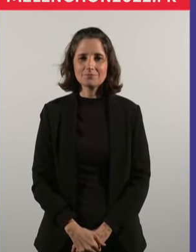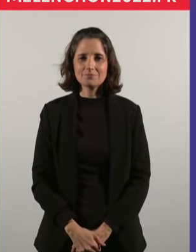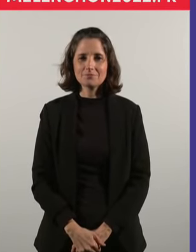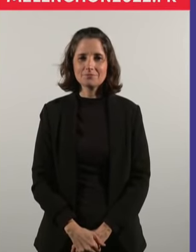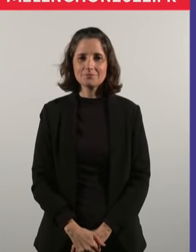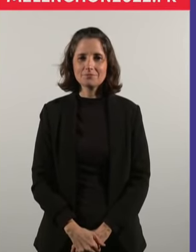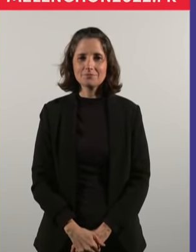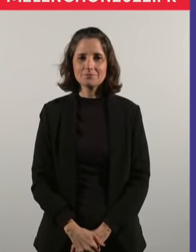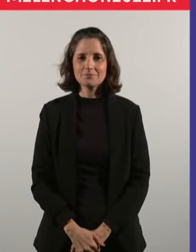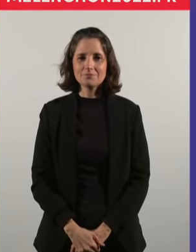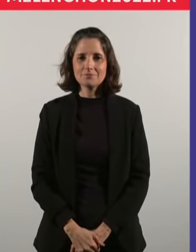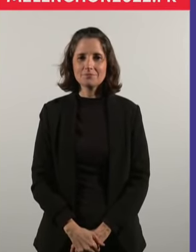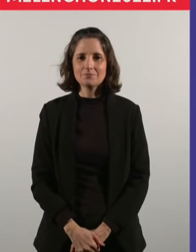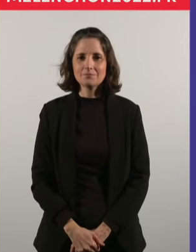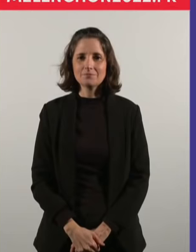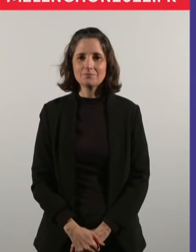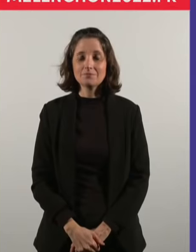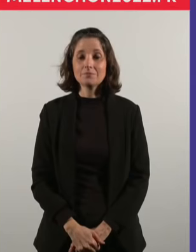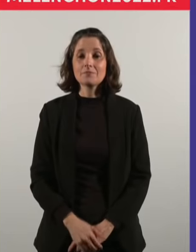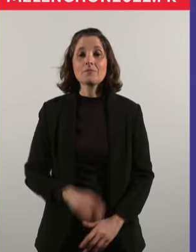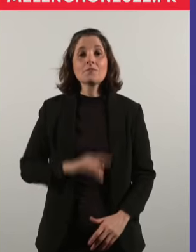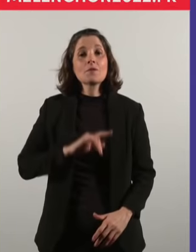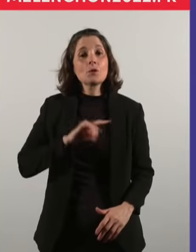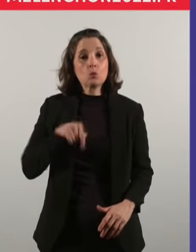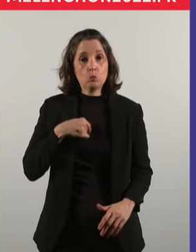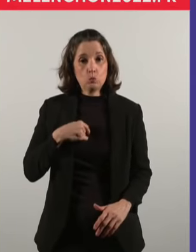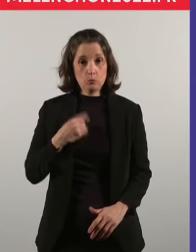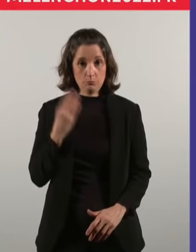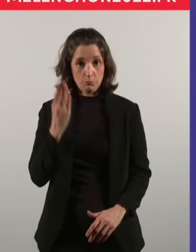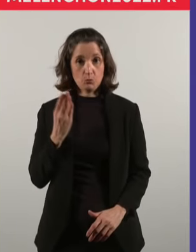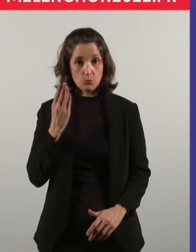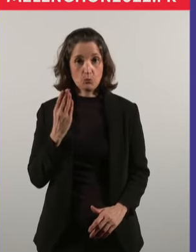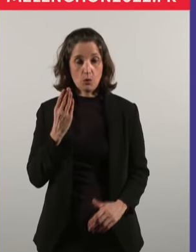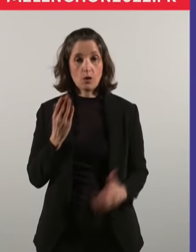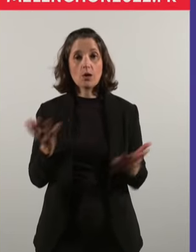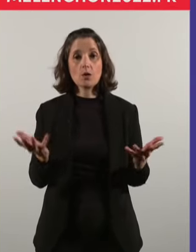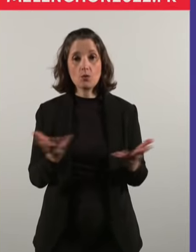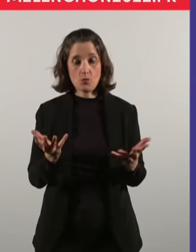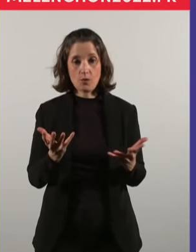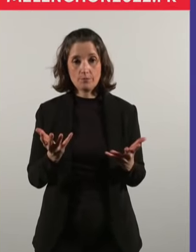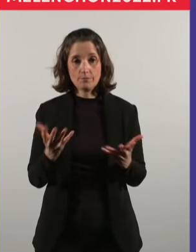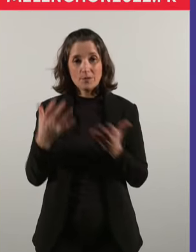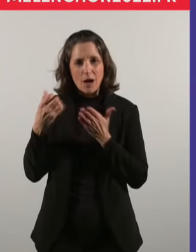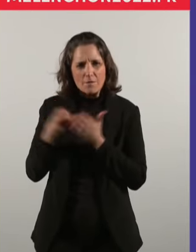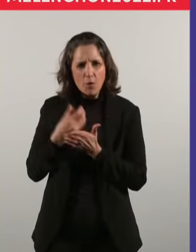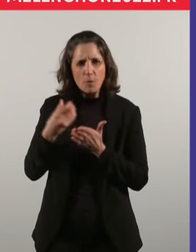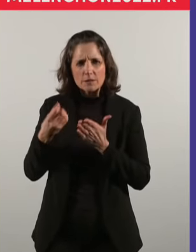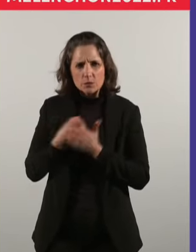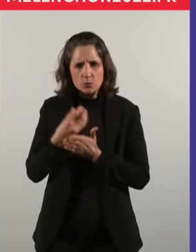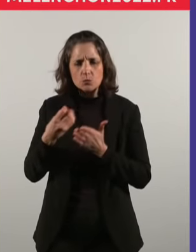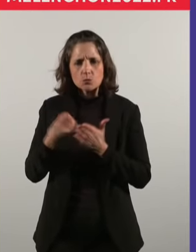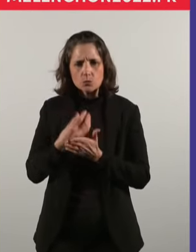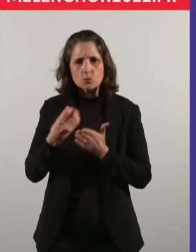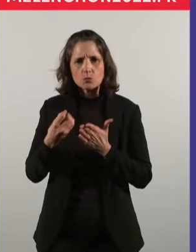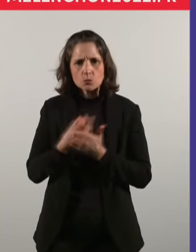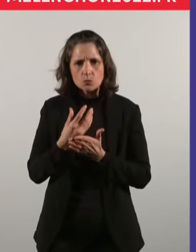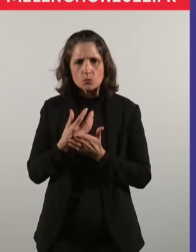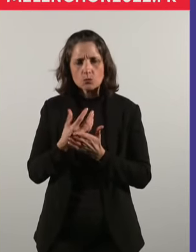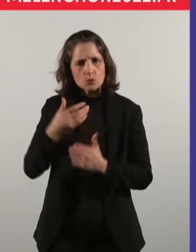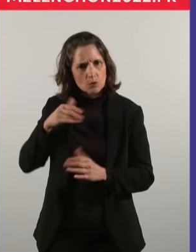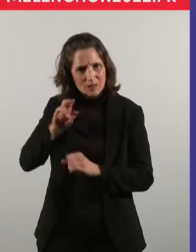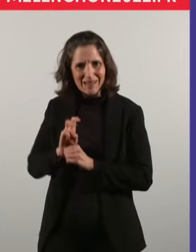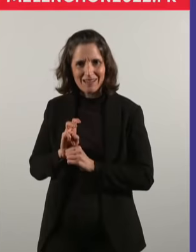Mais nous avons besoin aussi que l'essentiel des données dont nous disposons soit